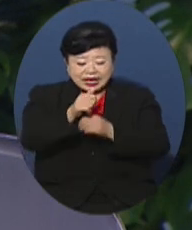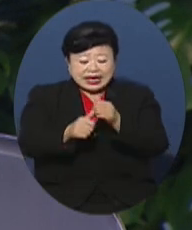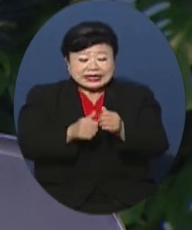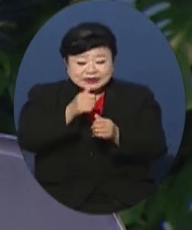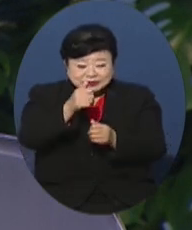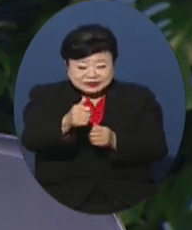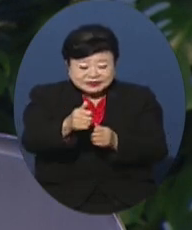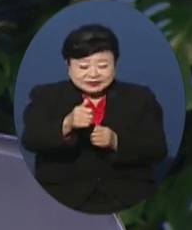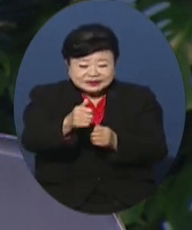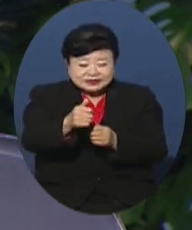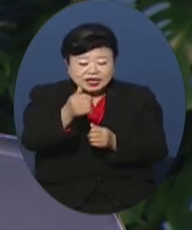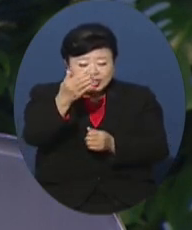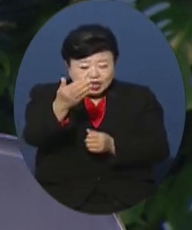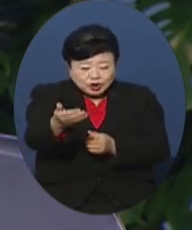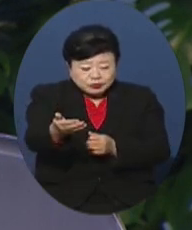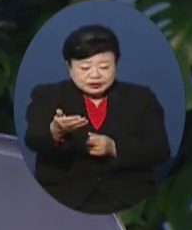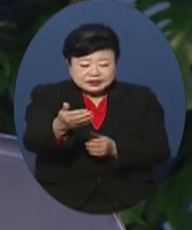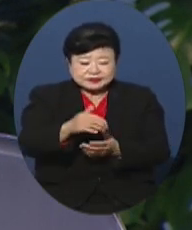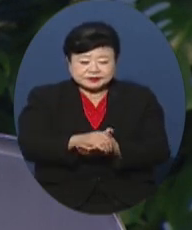하나님은 여러분이